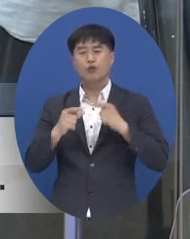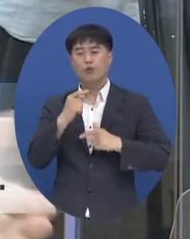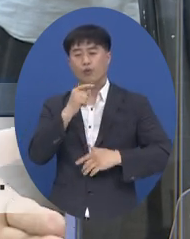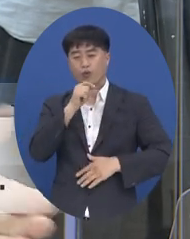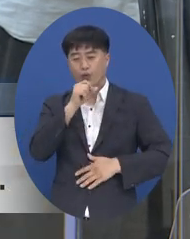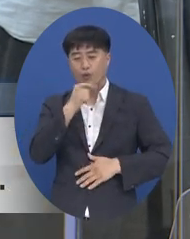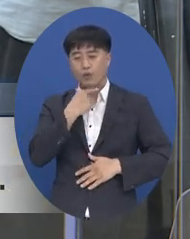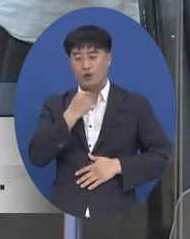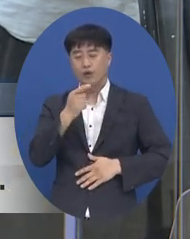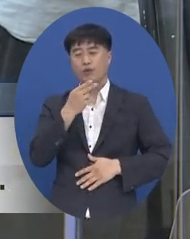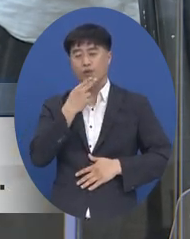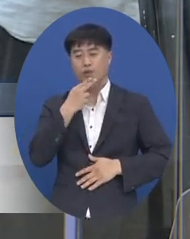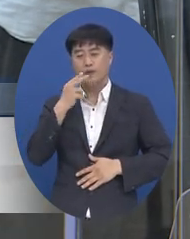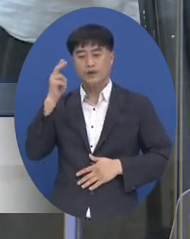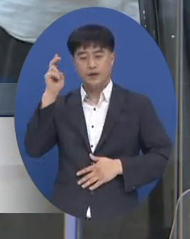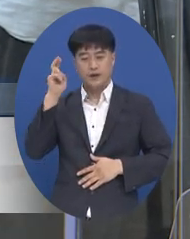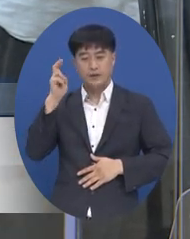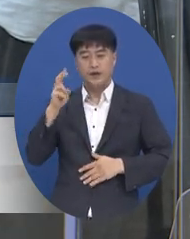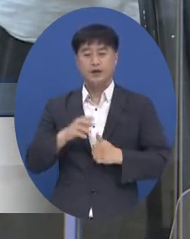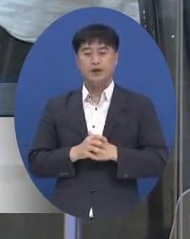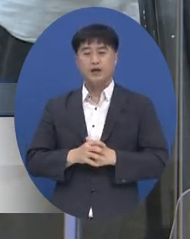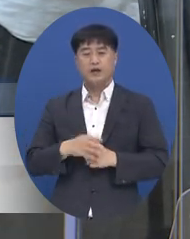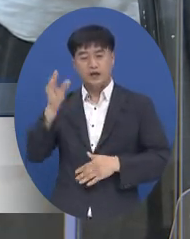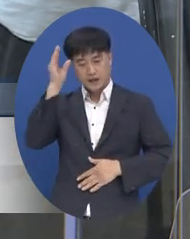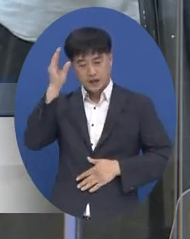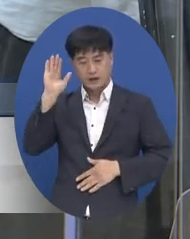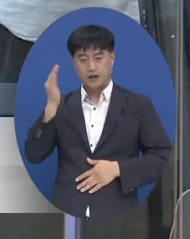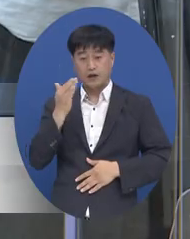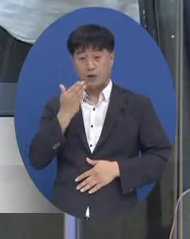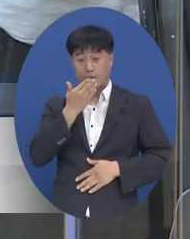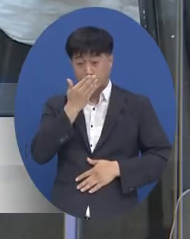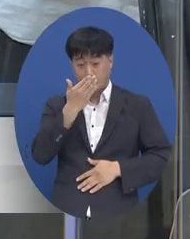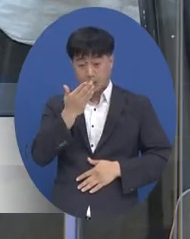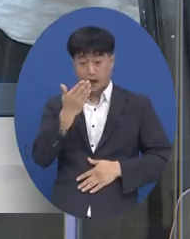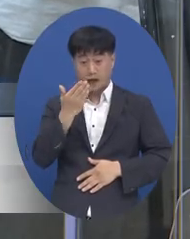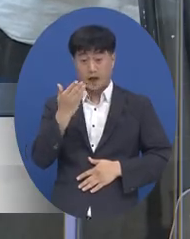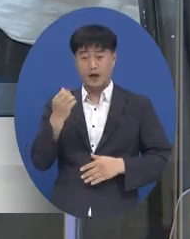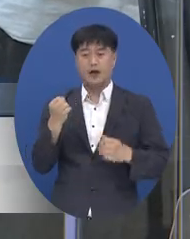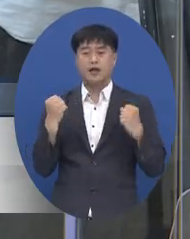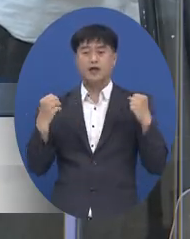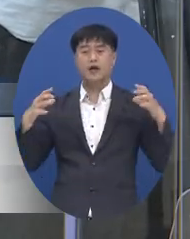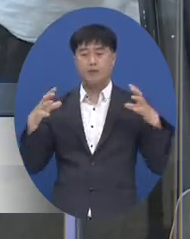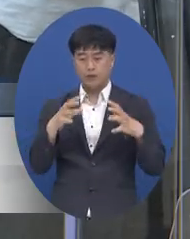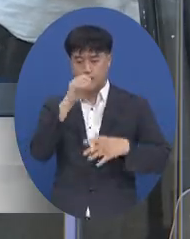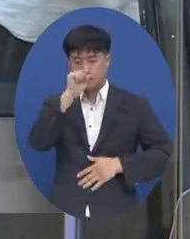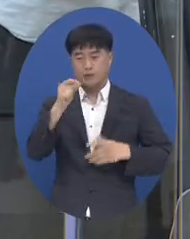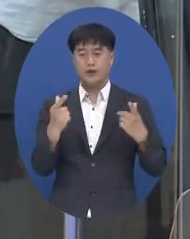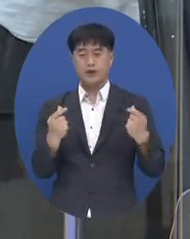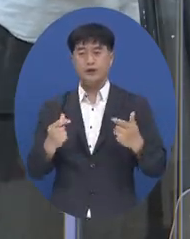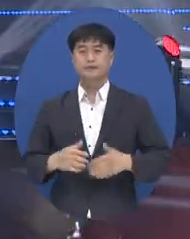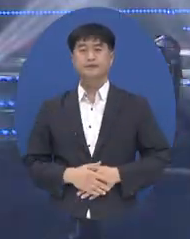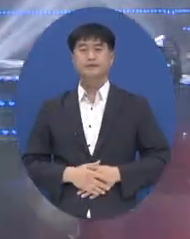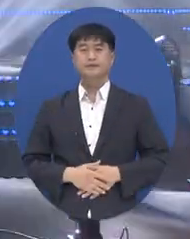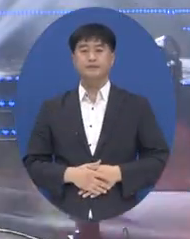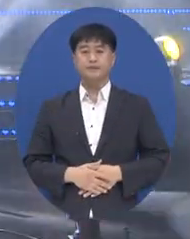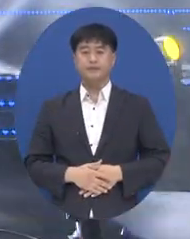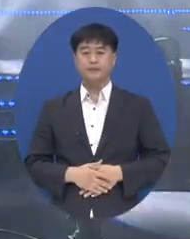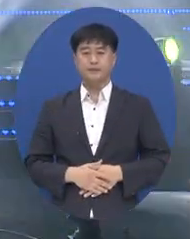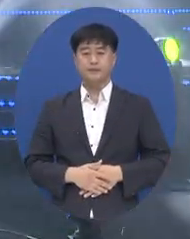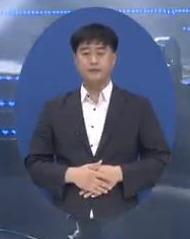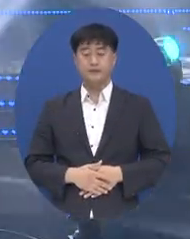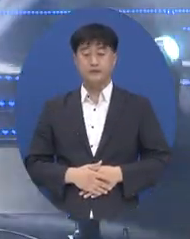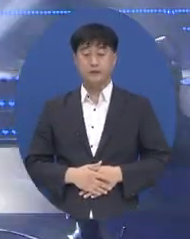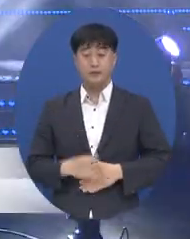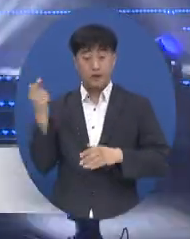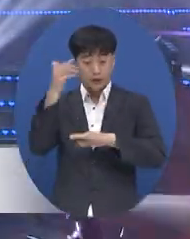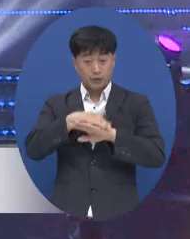더 바랄 게 없지 않겠느냐는 기대도 하고 그렇게 될 수 있도록 좀 같이 협업을 했으면 좋겠고요.